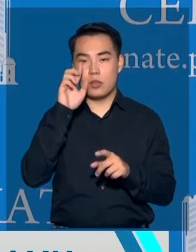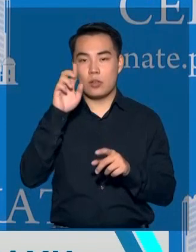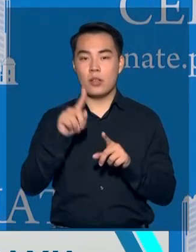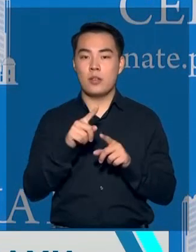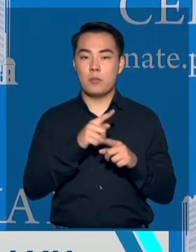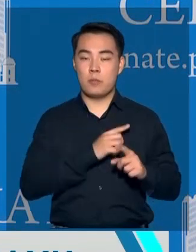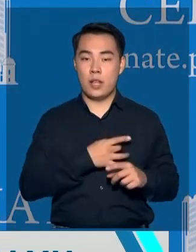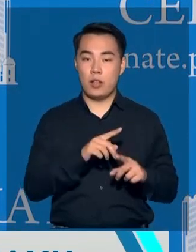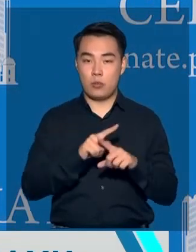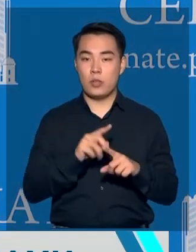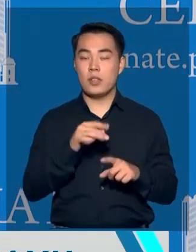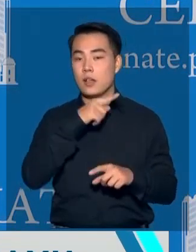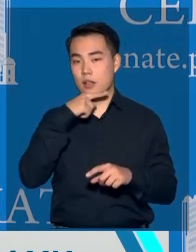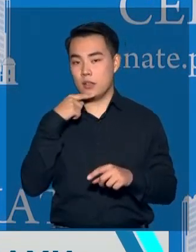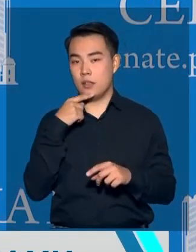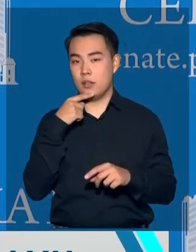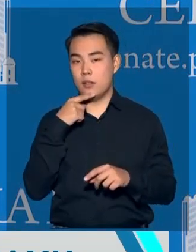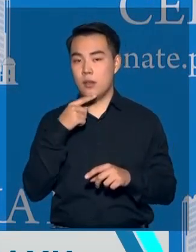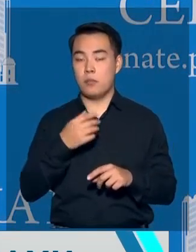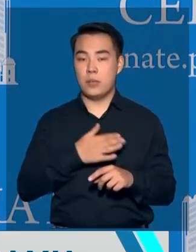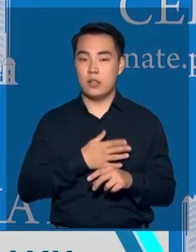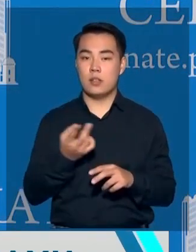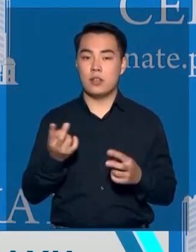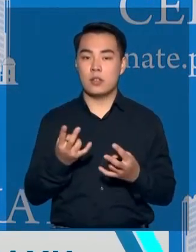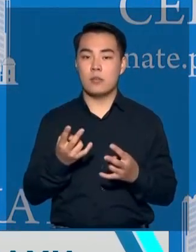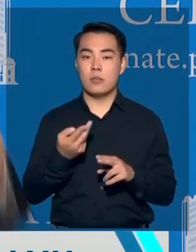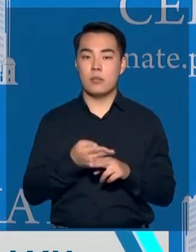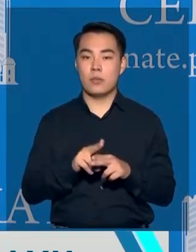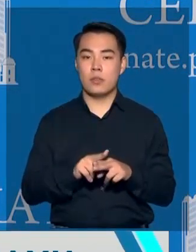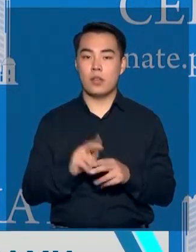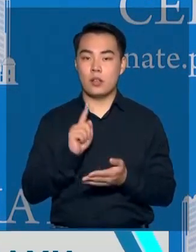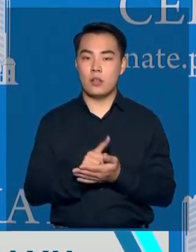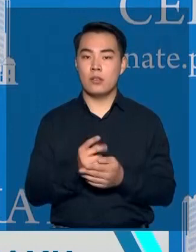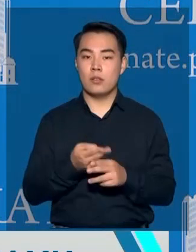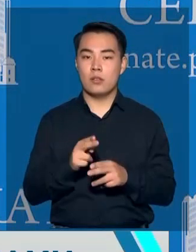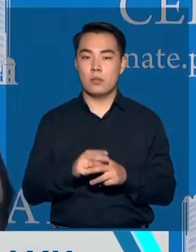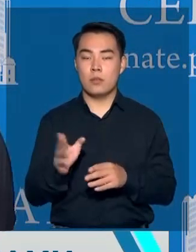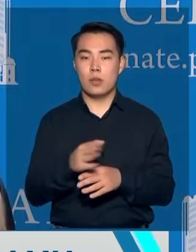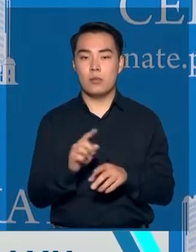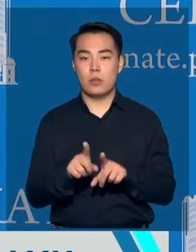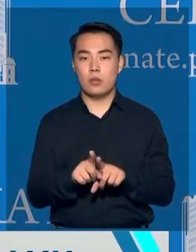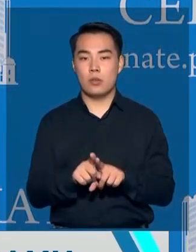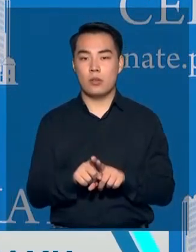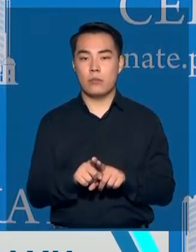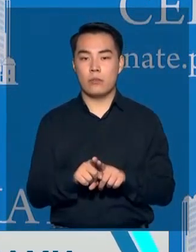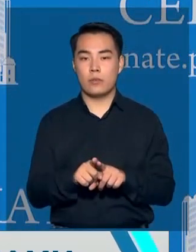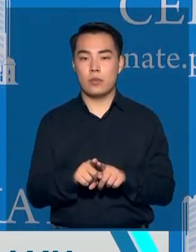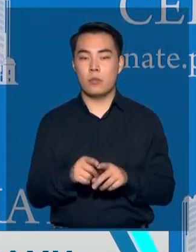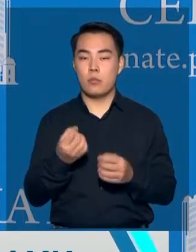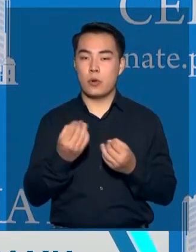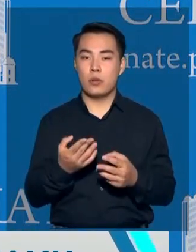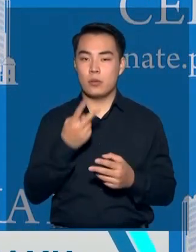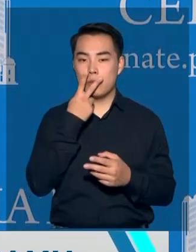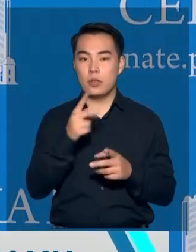Россия. Мы просто должны, так как у нас тоже производство есть, мы своим постановлением просто